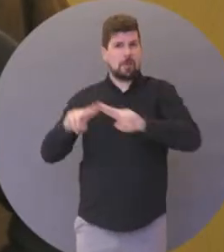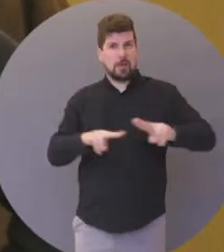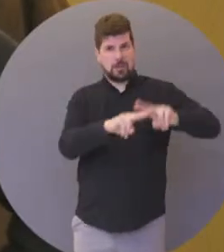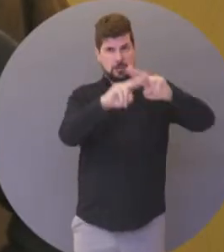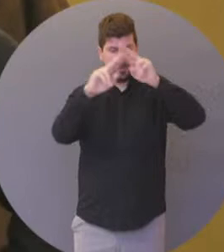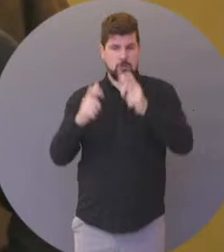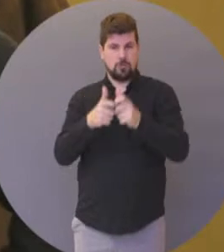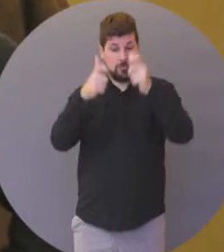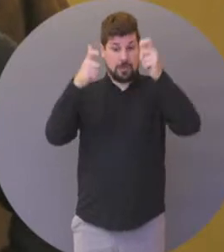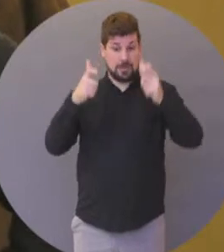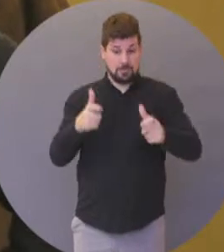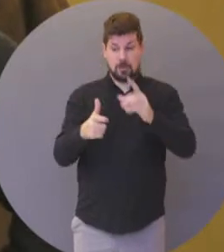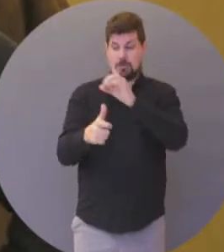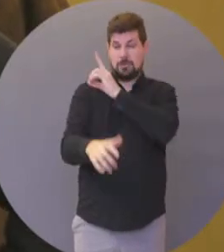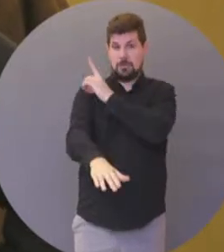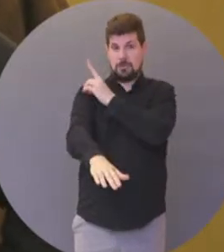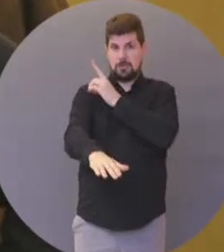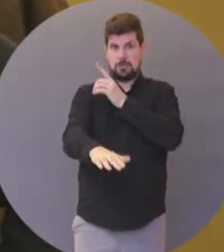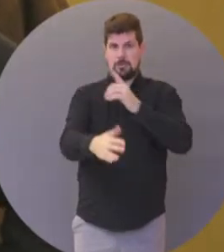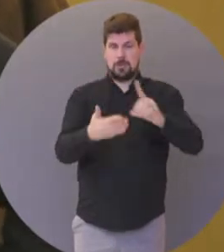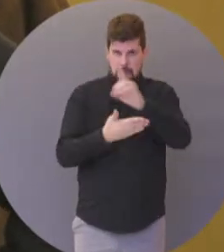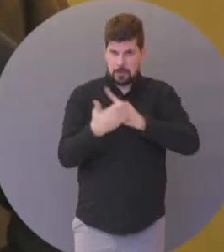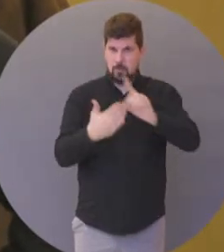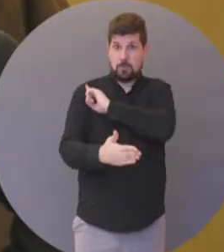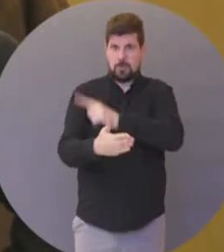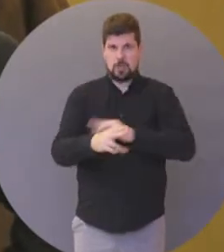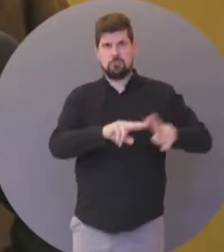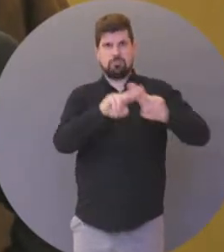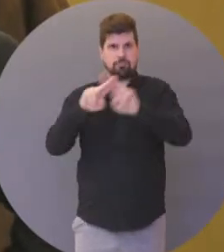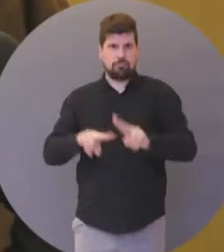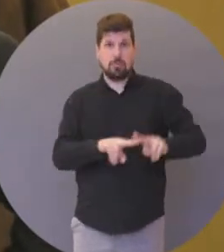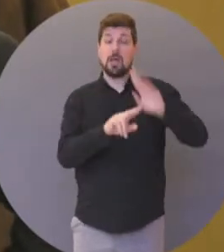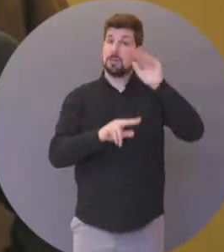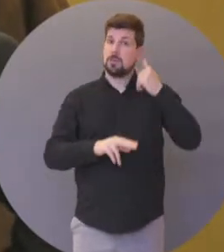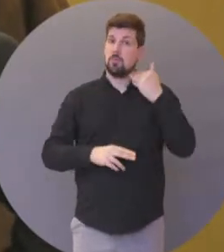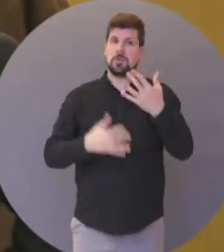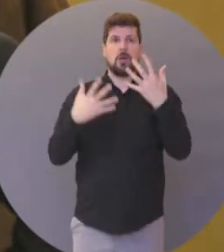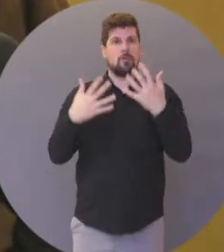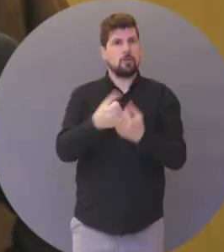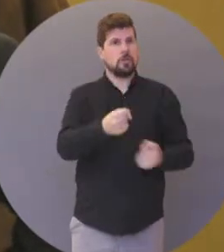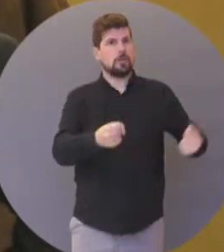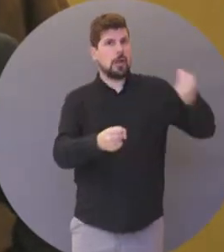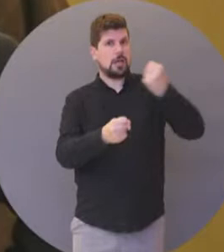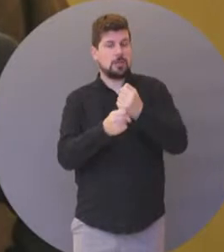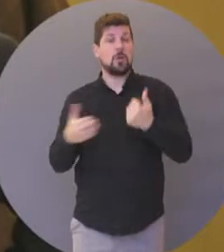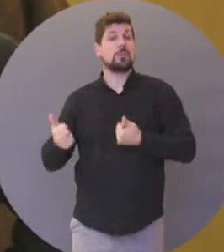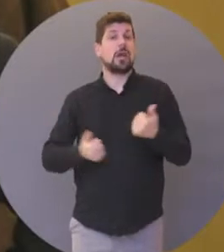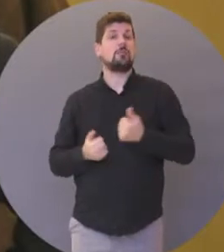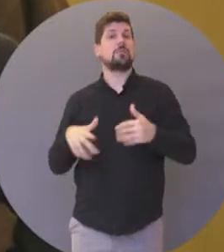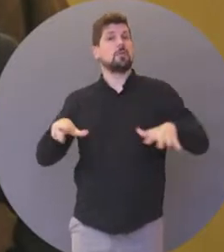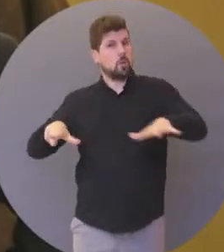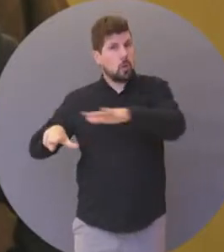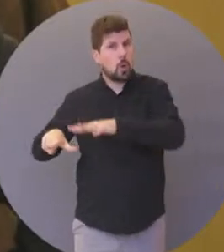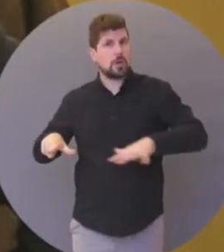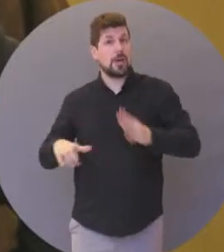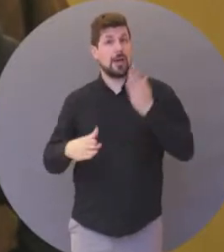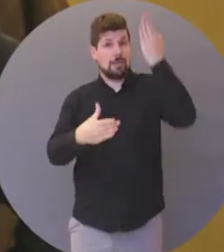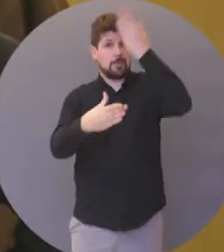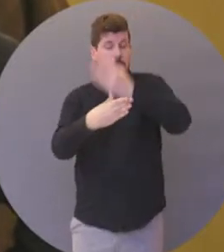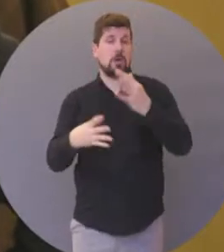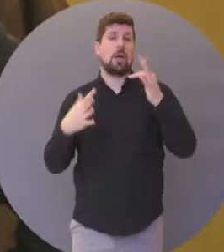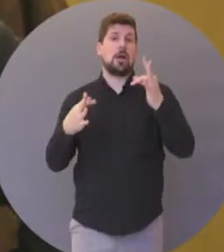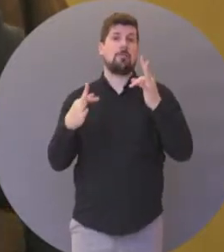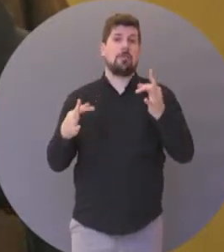départementaux c'est aussi pour cela que nous adhérons bien évidemment à la demande de création d'un service local d'intervention pour la maîtrise de l'énergie